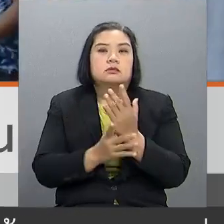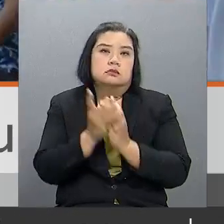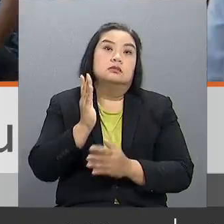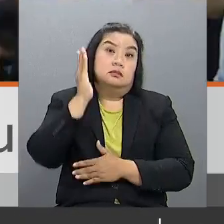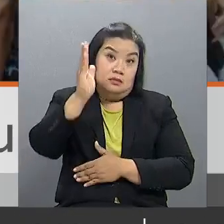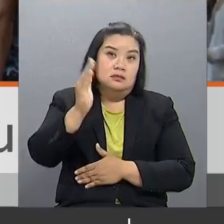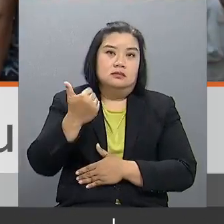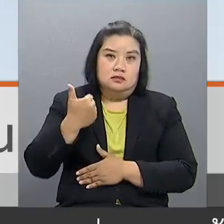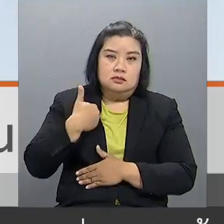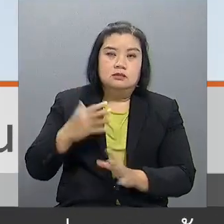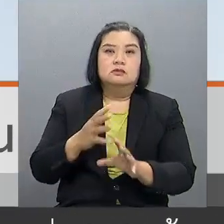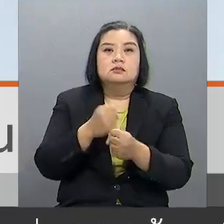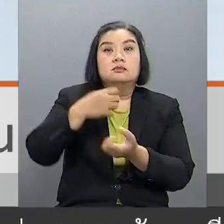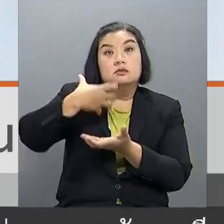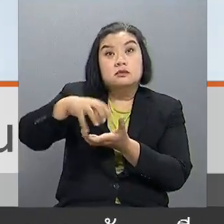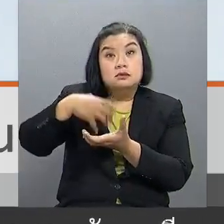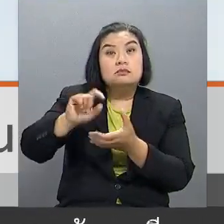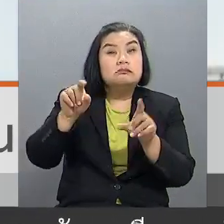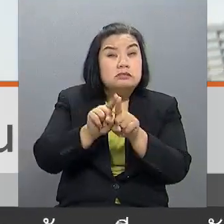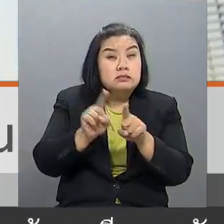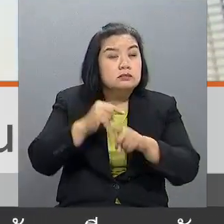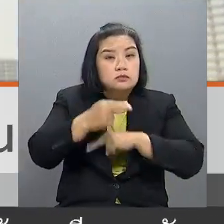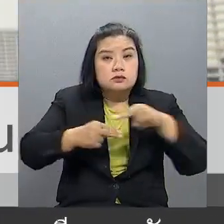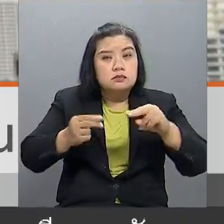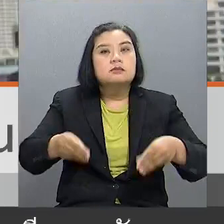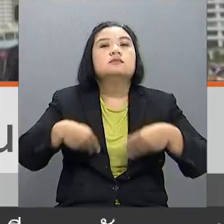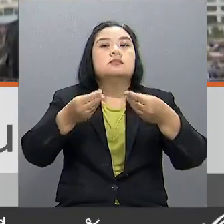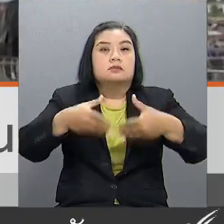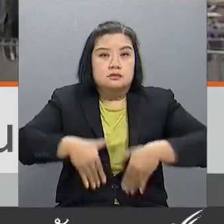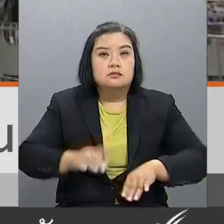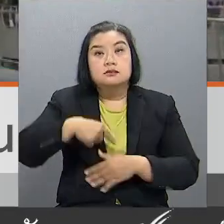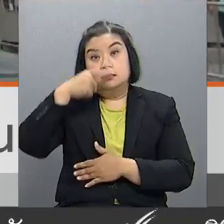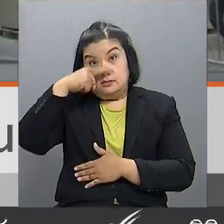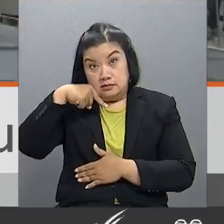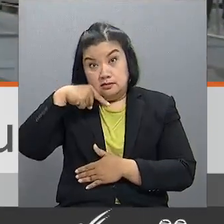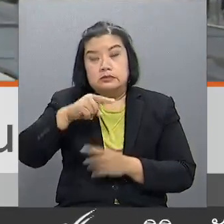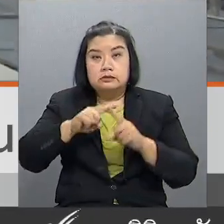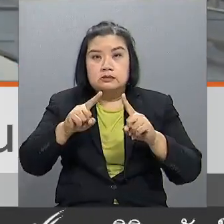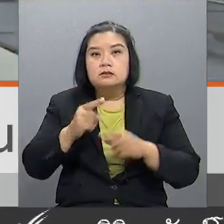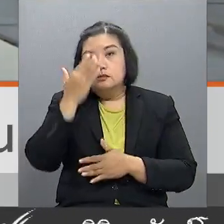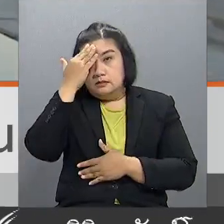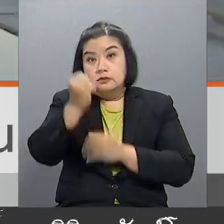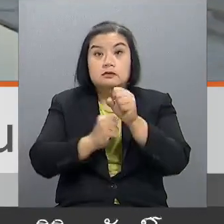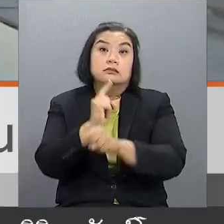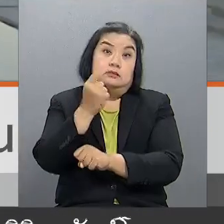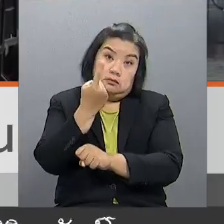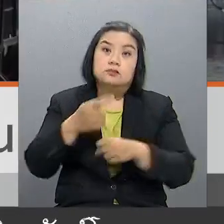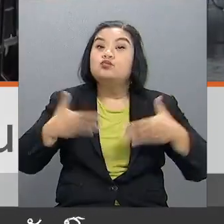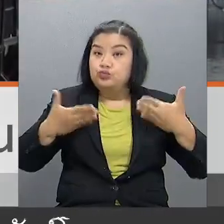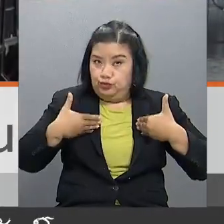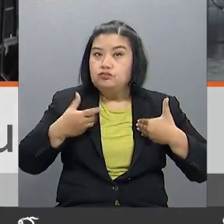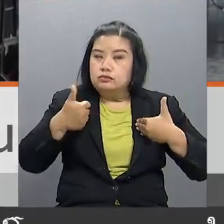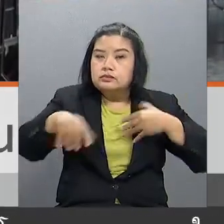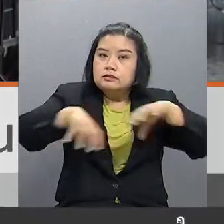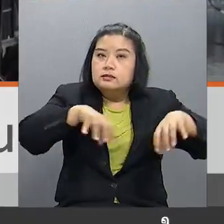รายงานเป็นของขวัญให้กับทุกคนรับทราบนะครับส่วนการจัดกิจกรรมบันเทิงในช่วงปีใหม่สามารถจัดได้และรัฐบาลไม่ได้ปิด